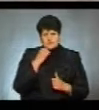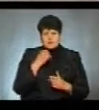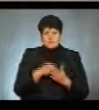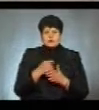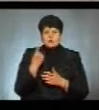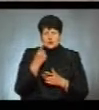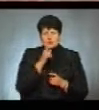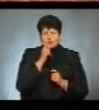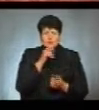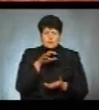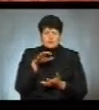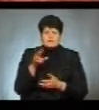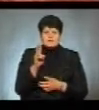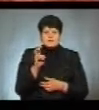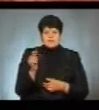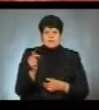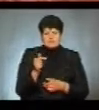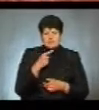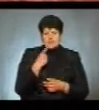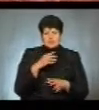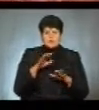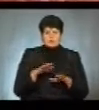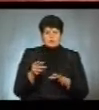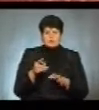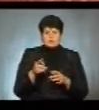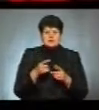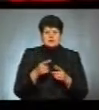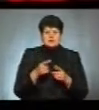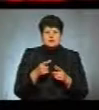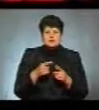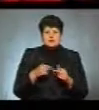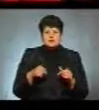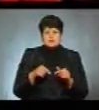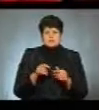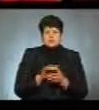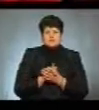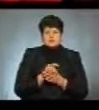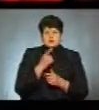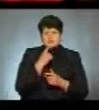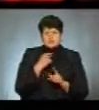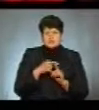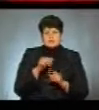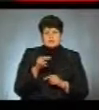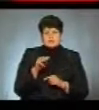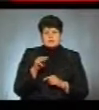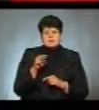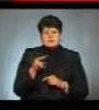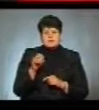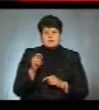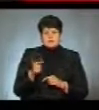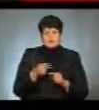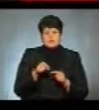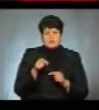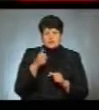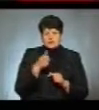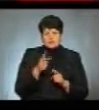одного подарункового пакету – 200 гривень, каже голова Тернопільської міської організації Товариства Червоного Хреста Тетяна Лех. Цього року ми